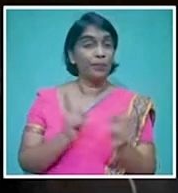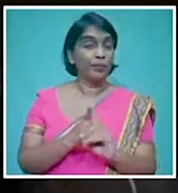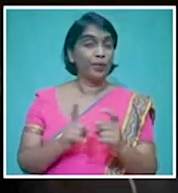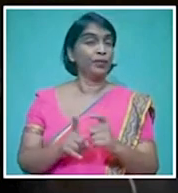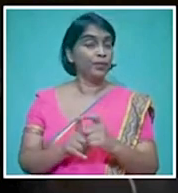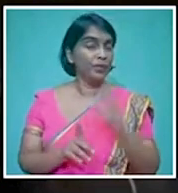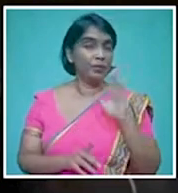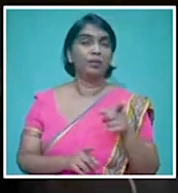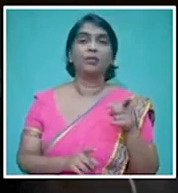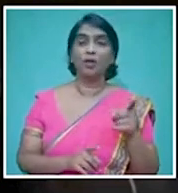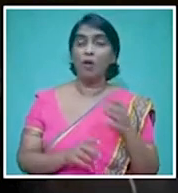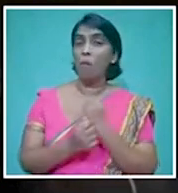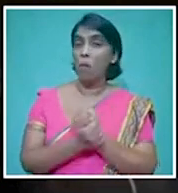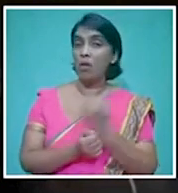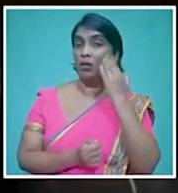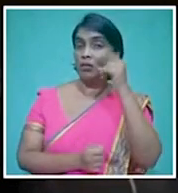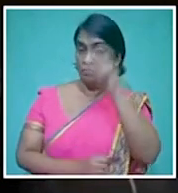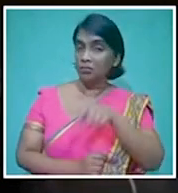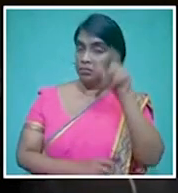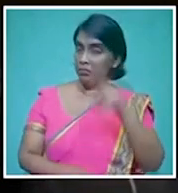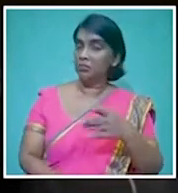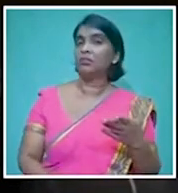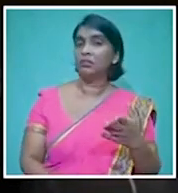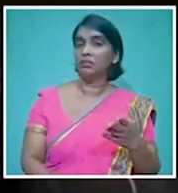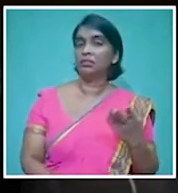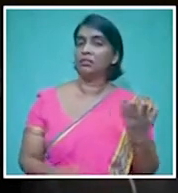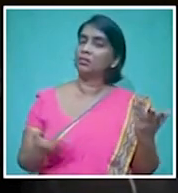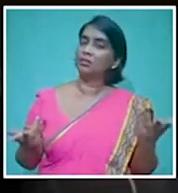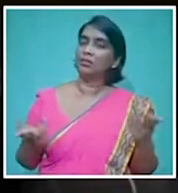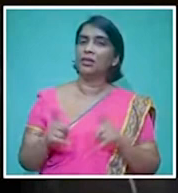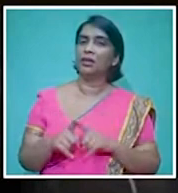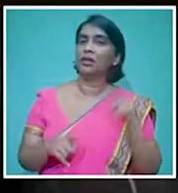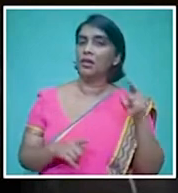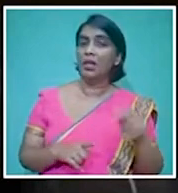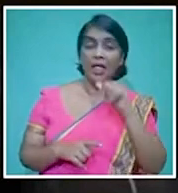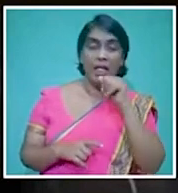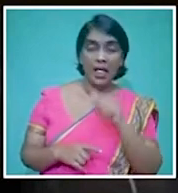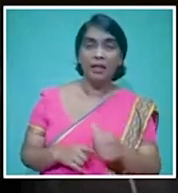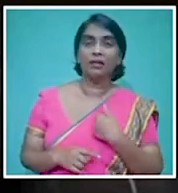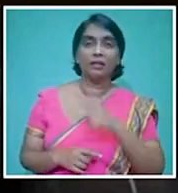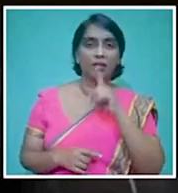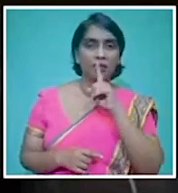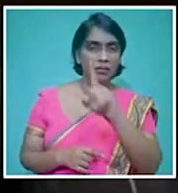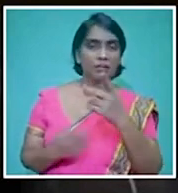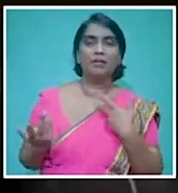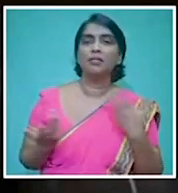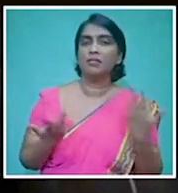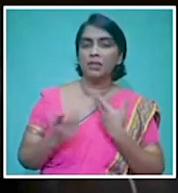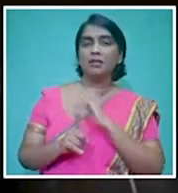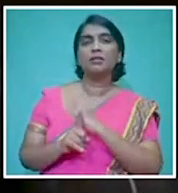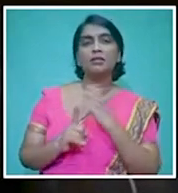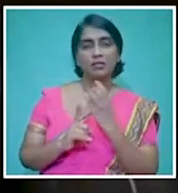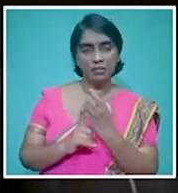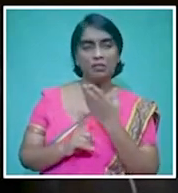ප්‍රචණ්ඩත්වයට ලක්වෙන පොලිස් කාන්තාවරියකටවත් ඔවුන්ගේ ඇත්ත තත්ත්වය හරියට කියාගන්න බැරි සංස්කෘතියක්